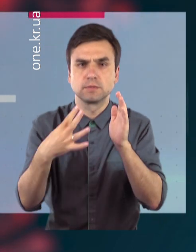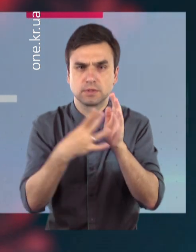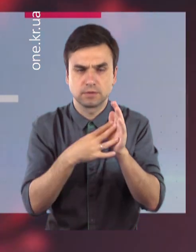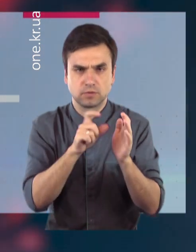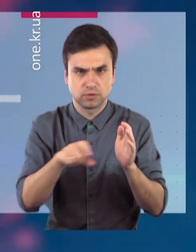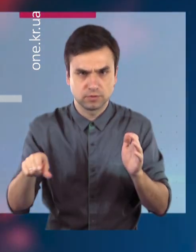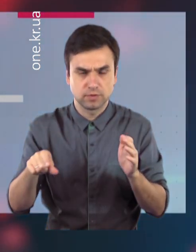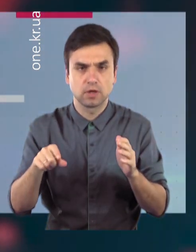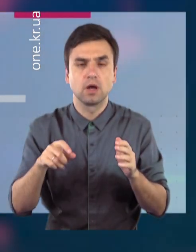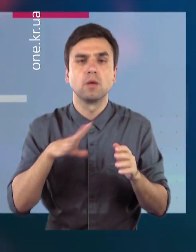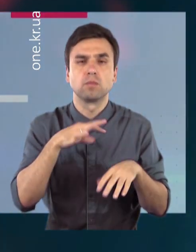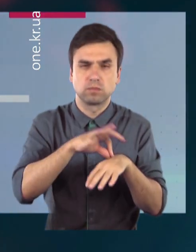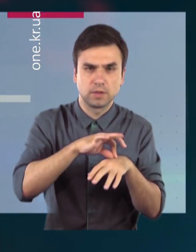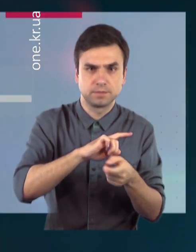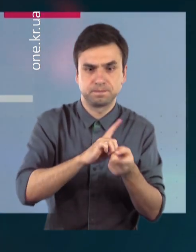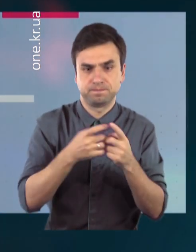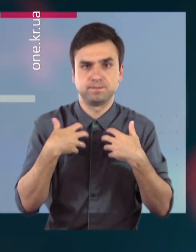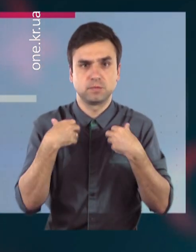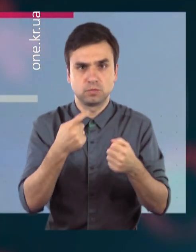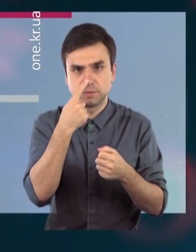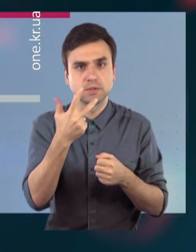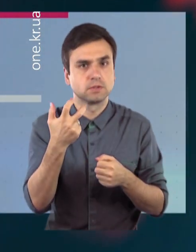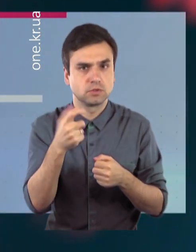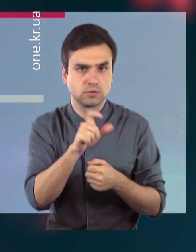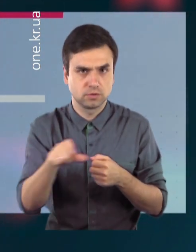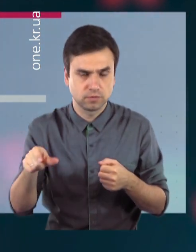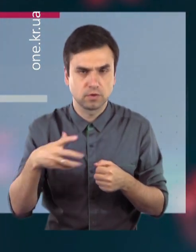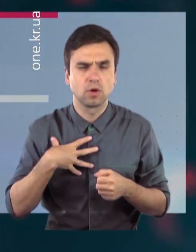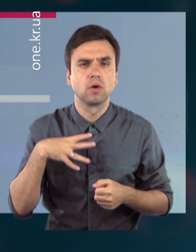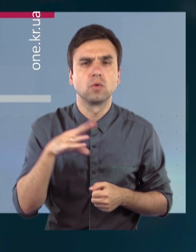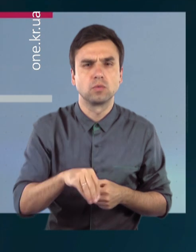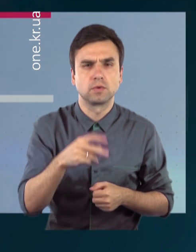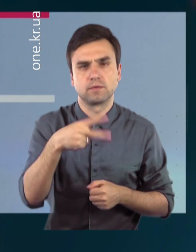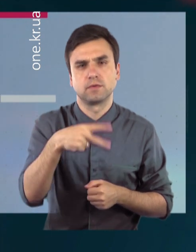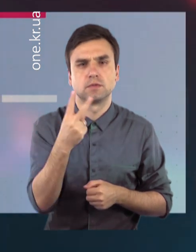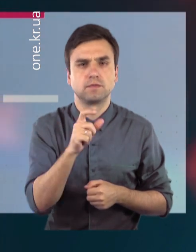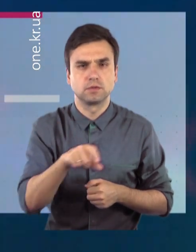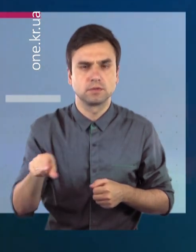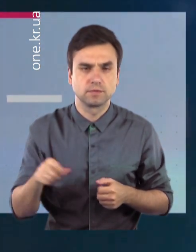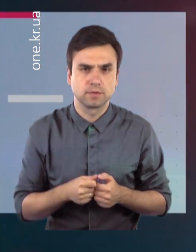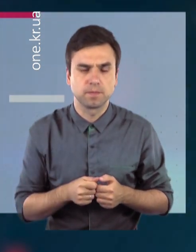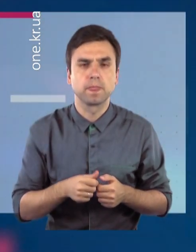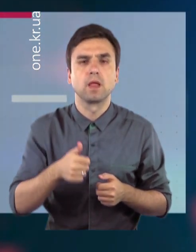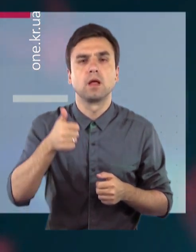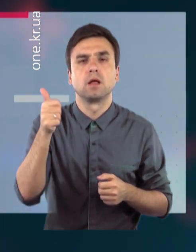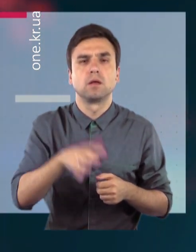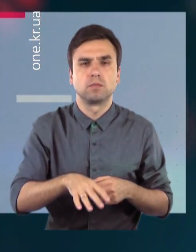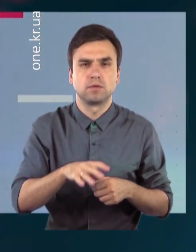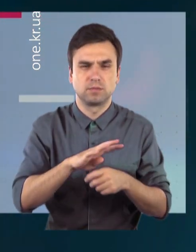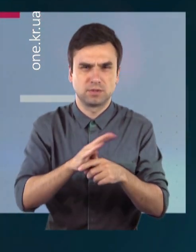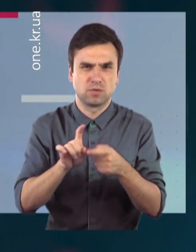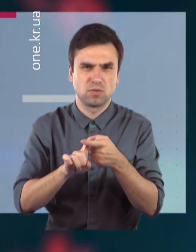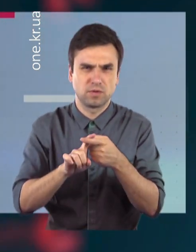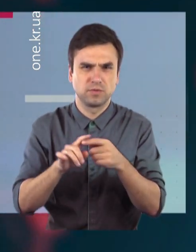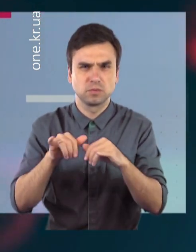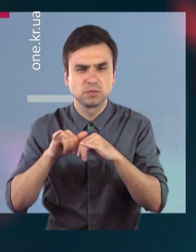цілковито одужали майже 300 українців. Померли від недуги ще 22 пацієнта. Найбільше лабораторно підтверджених